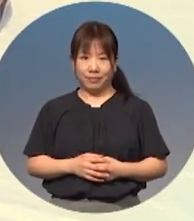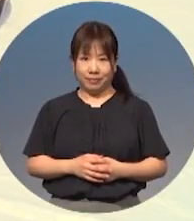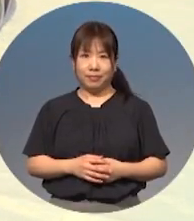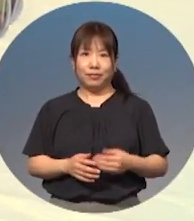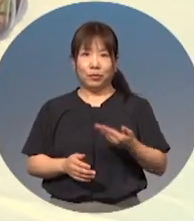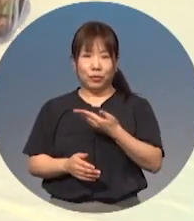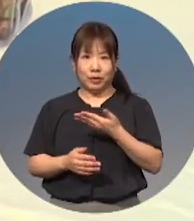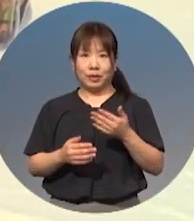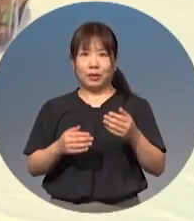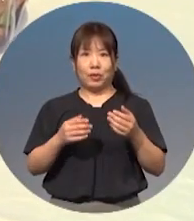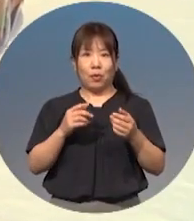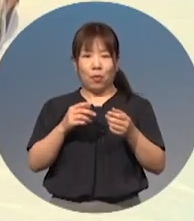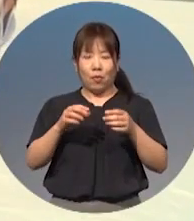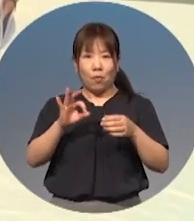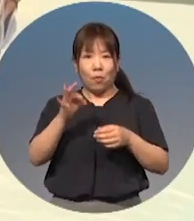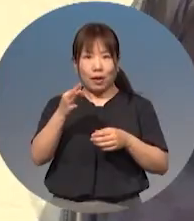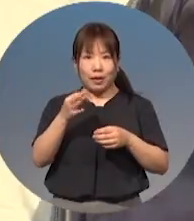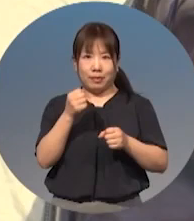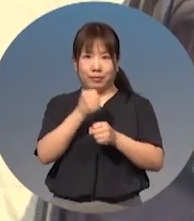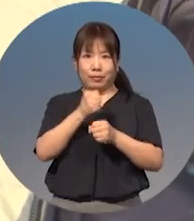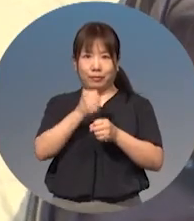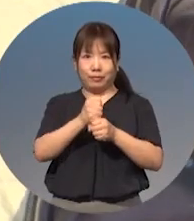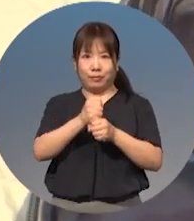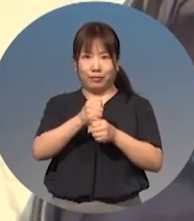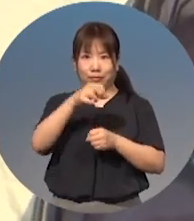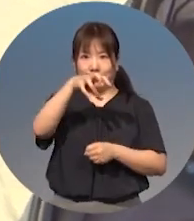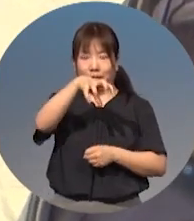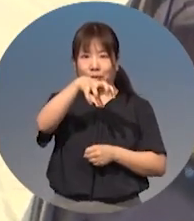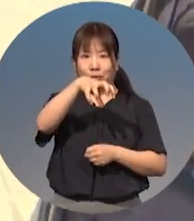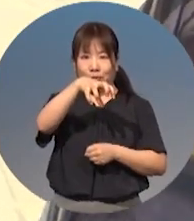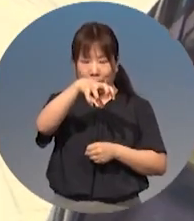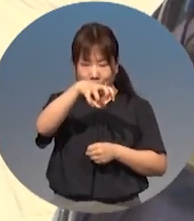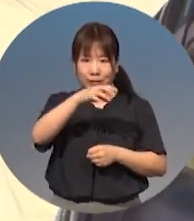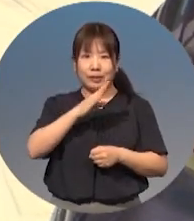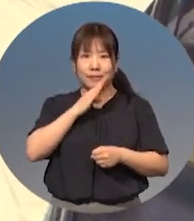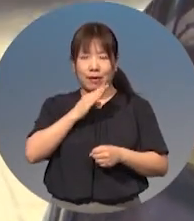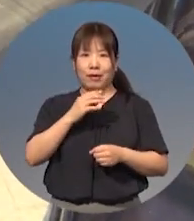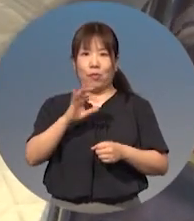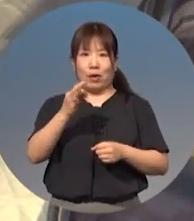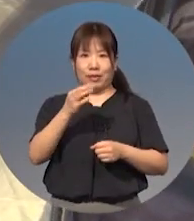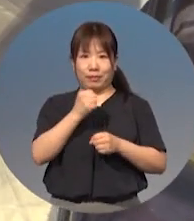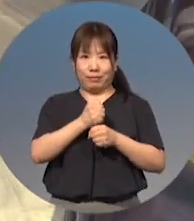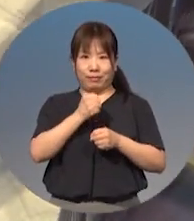造幣局で紙幣の発行などもありお金の仕組みを体験できます